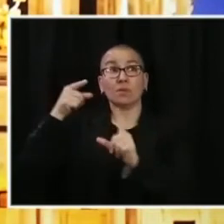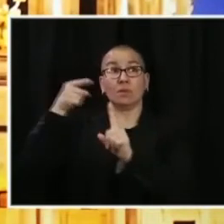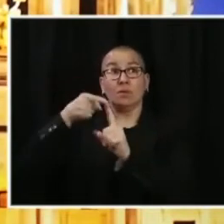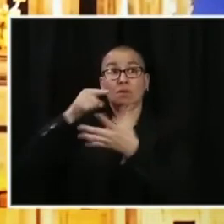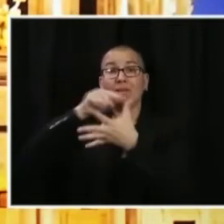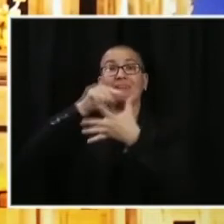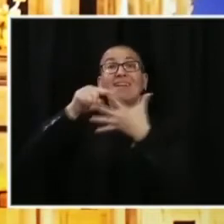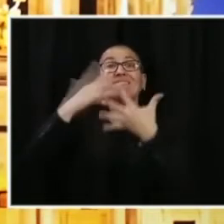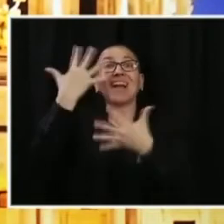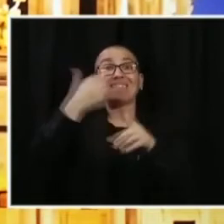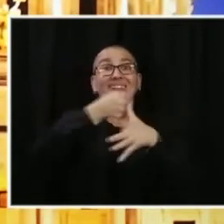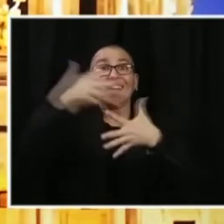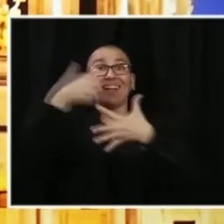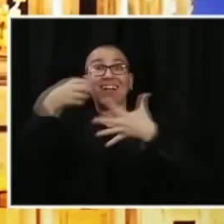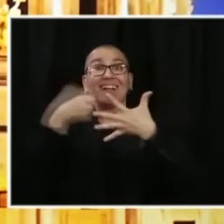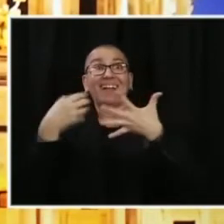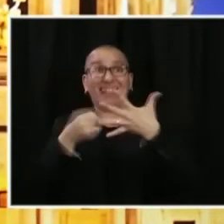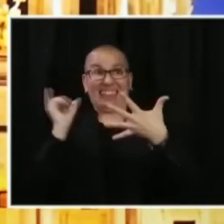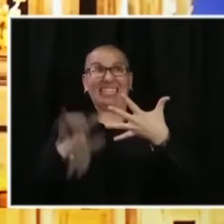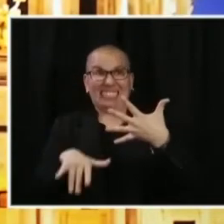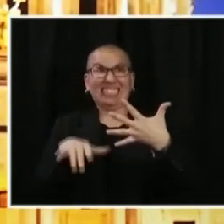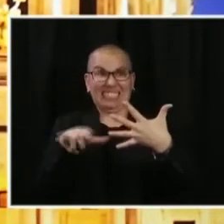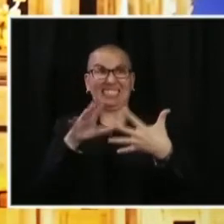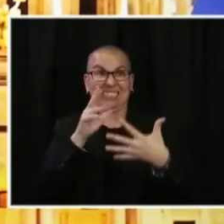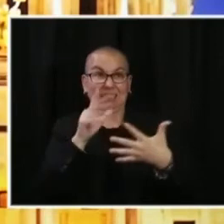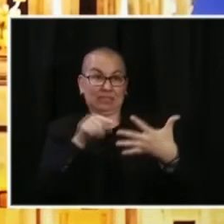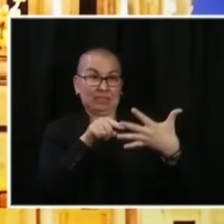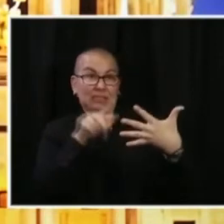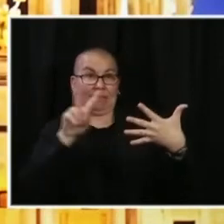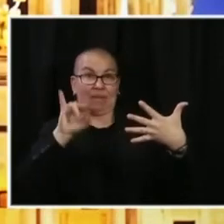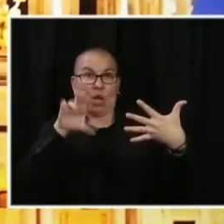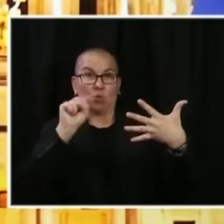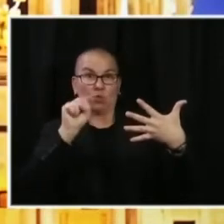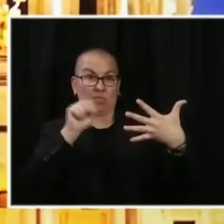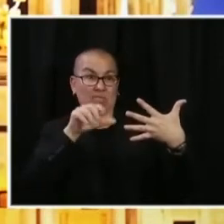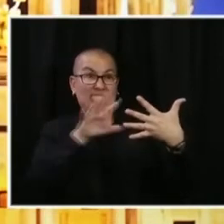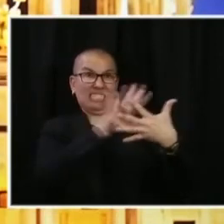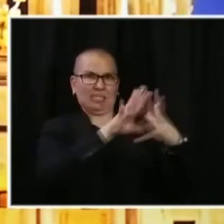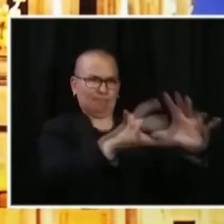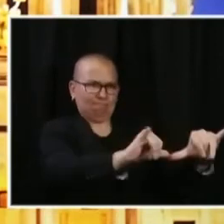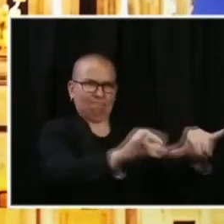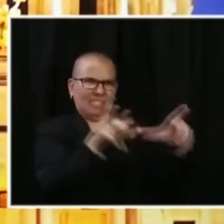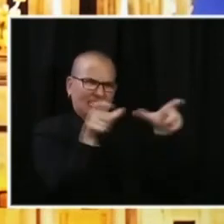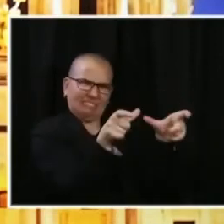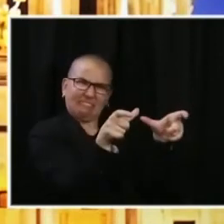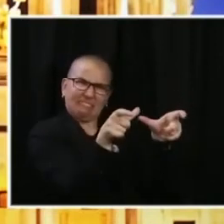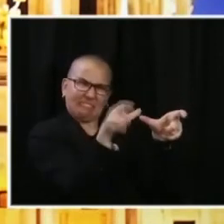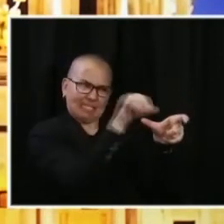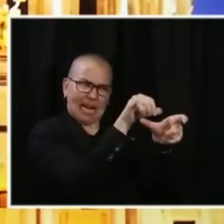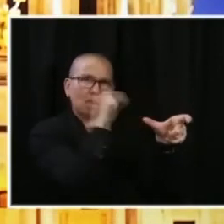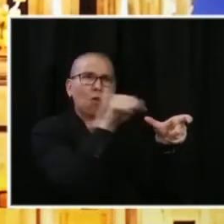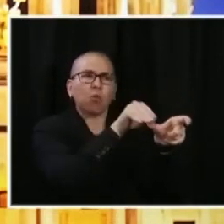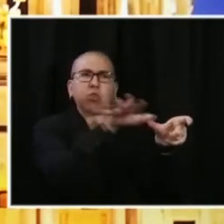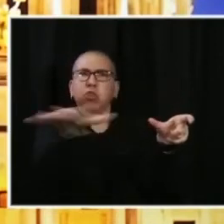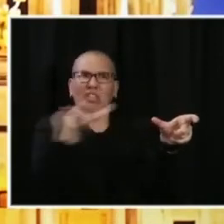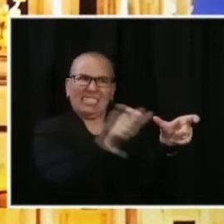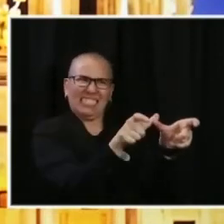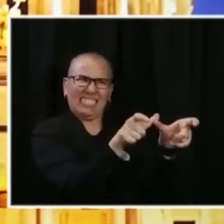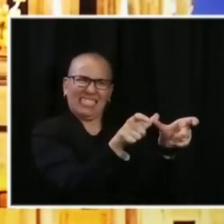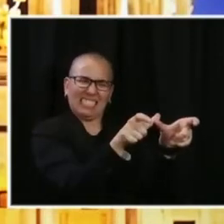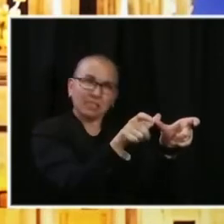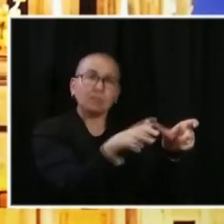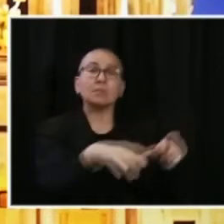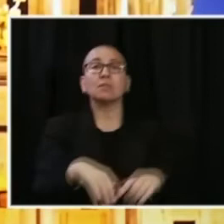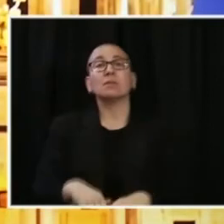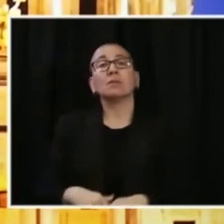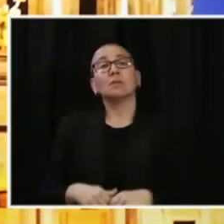thôi là biết là một hạt khi đó chiếc ở ít kho cái học kia là một bát rồi, cho nên là ta